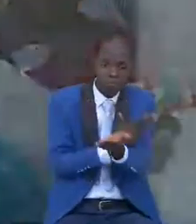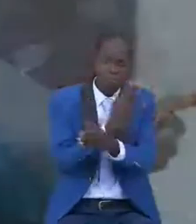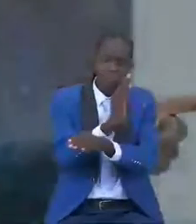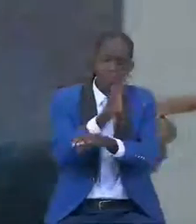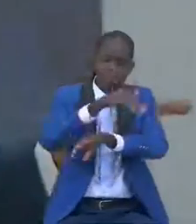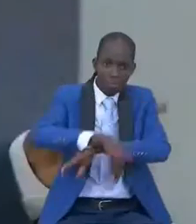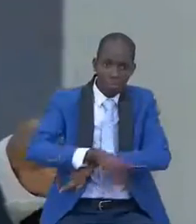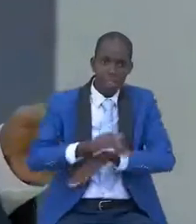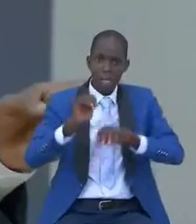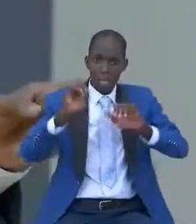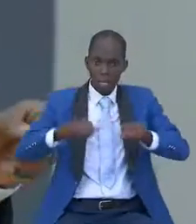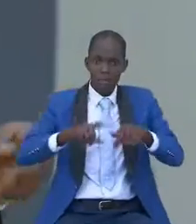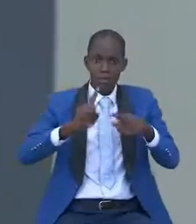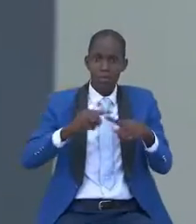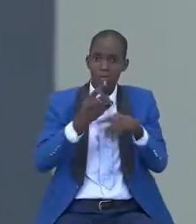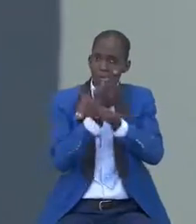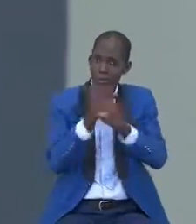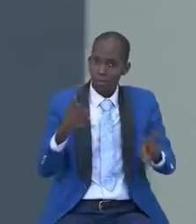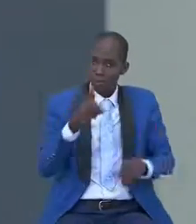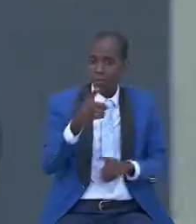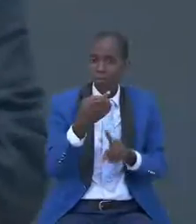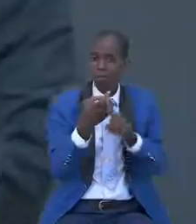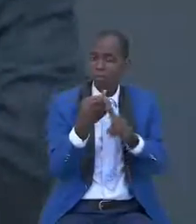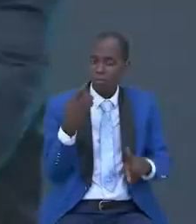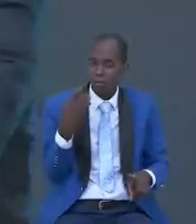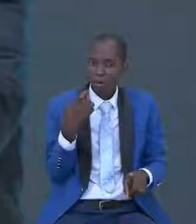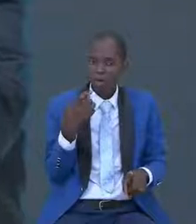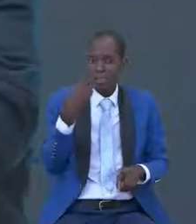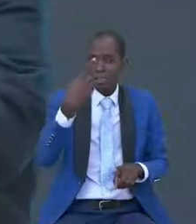a-t-il pu te délivrer de...